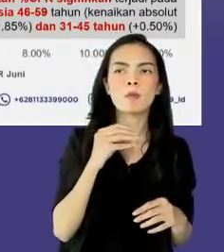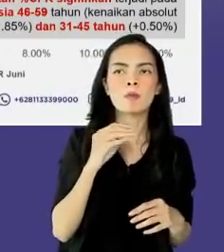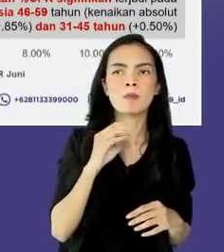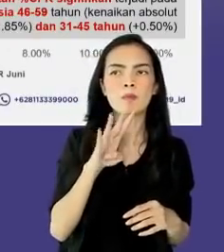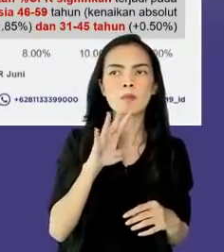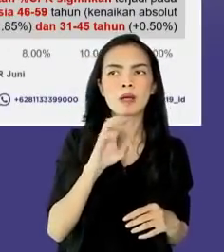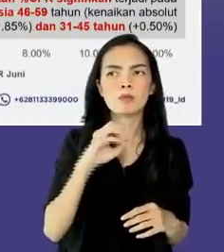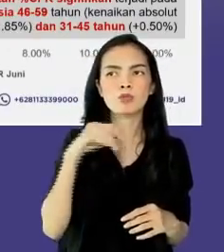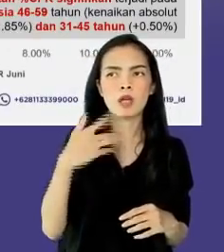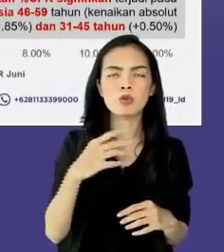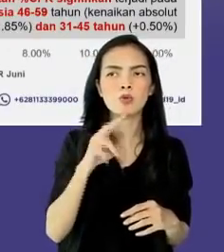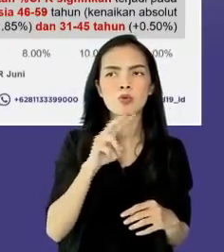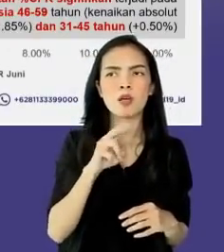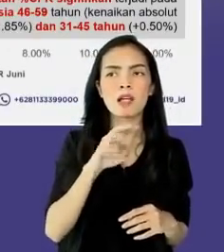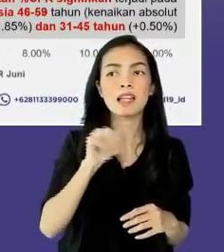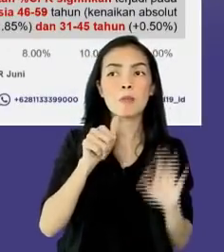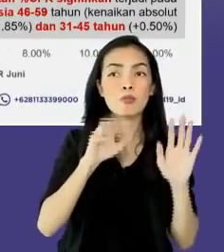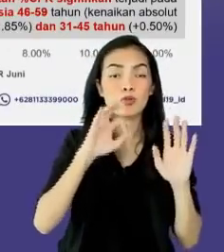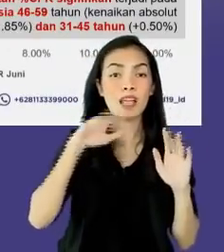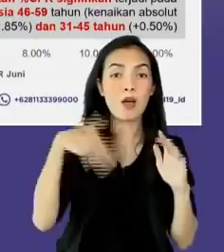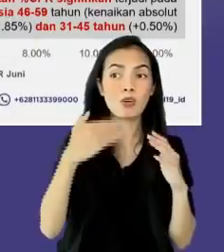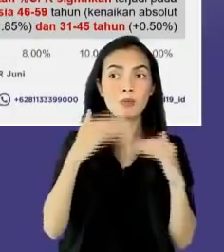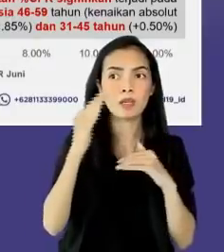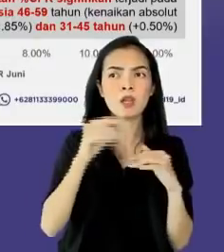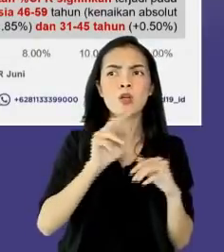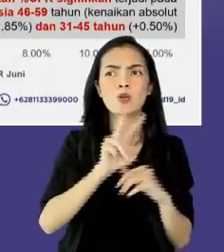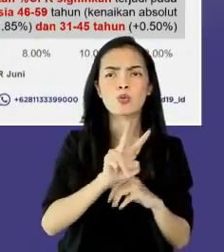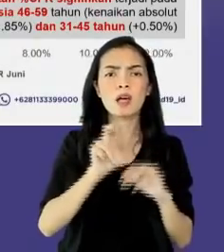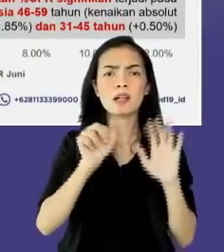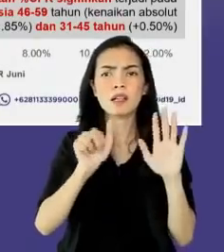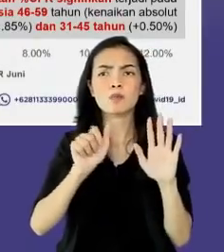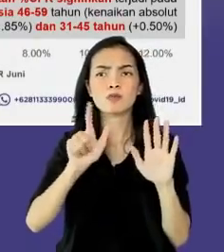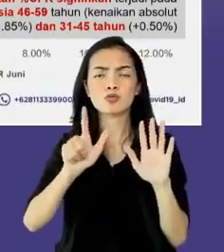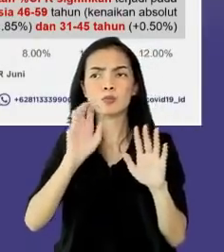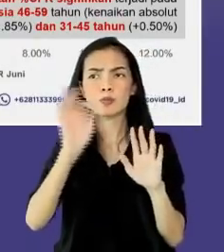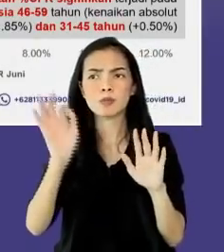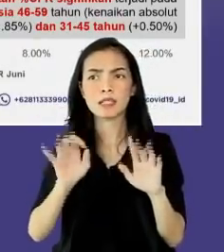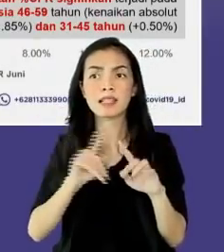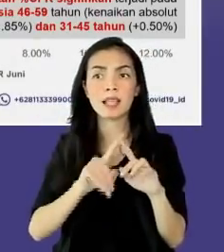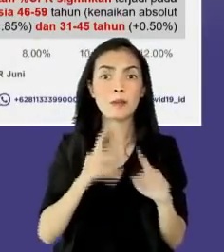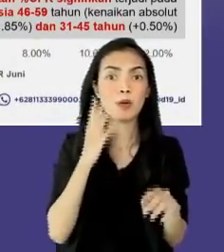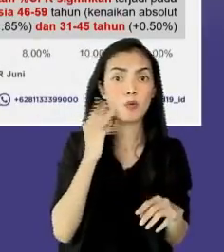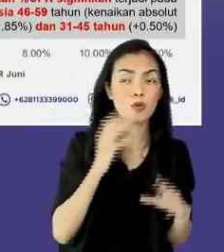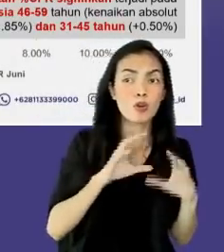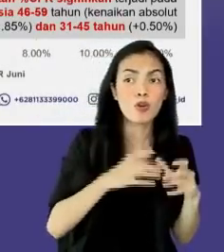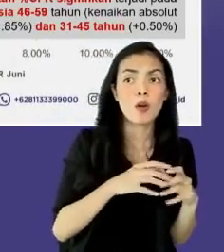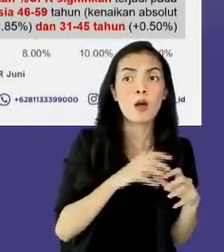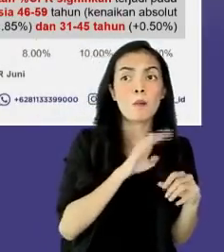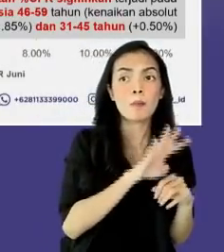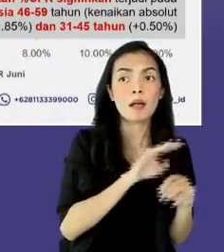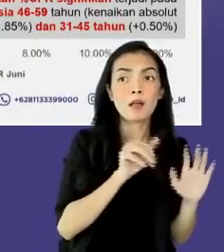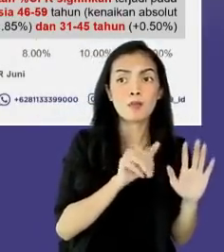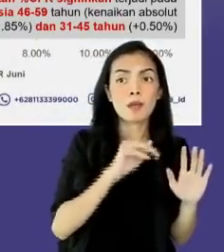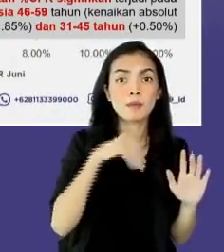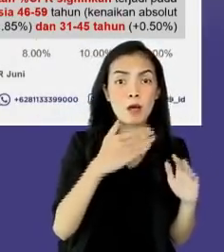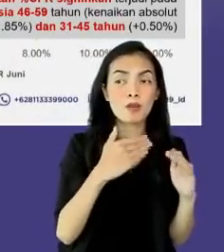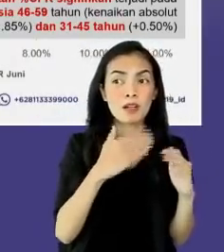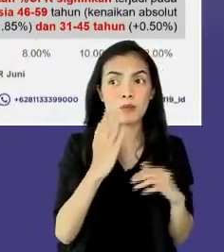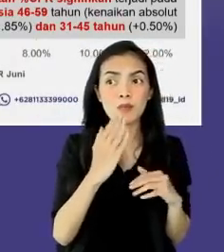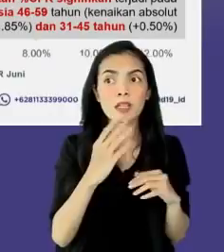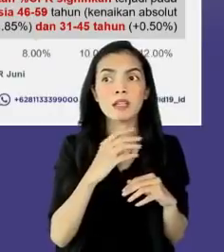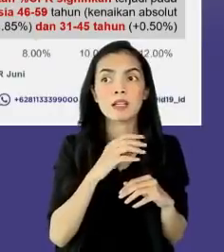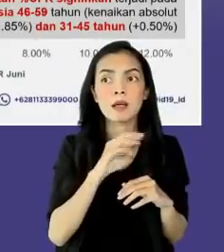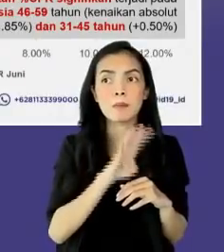hanya 267%, tapi untuk usia 46 dan 59 kenaikannya 437%. 31